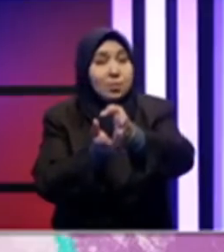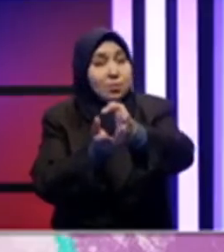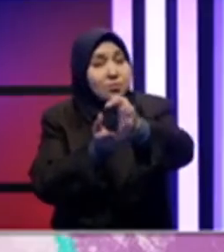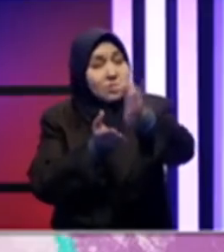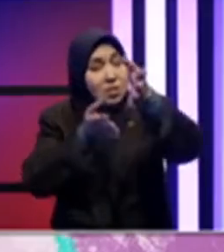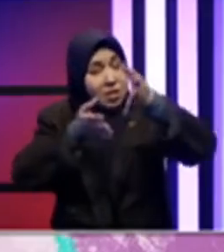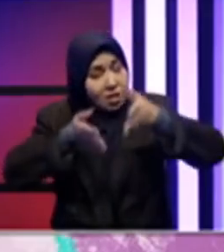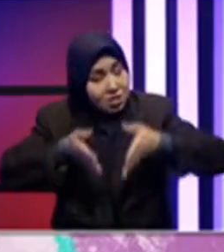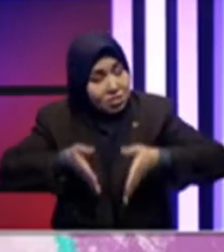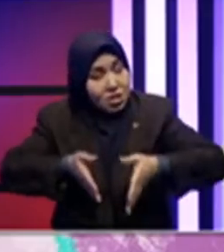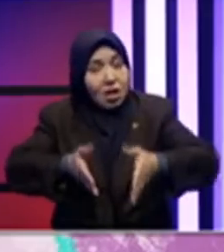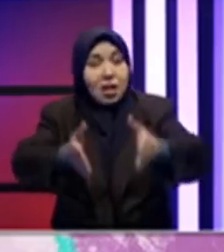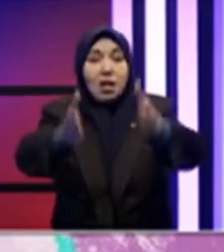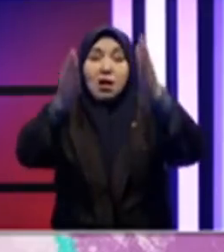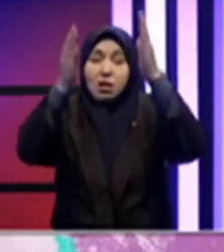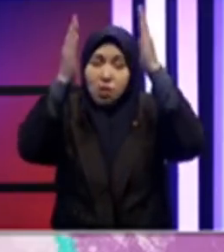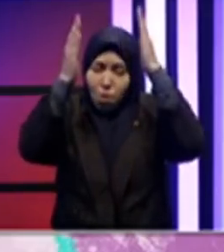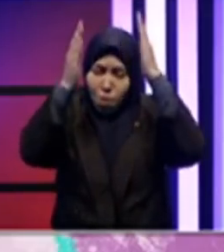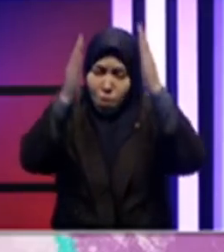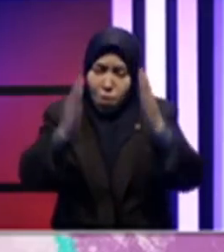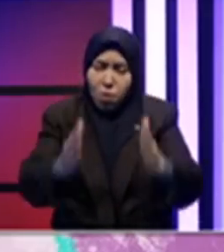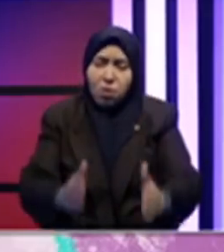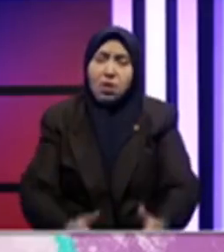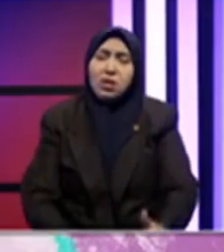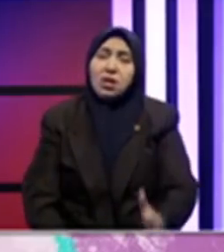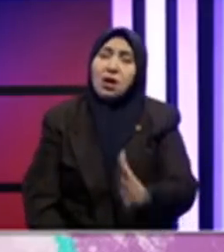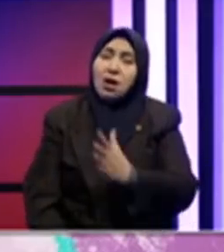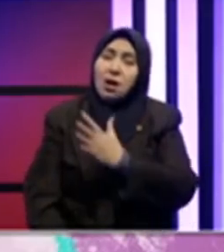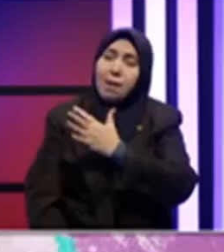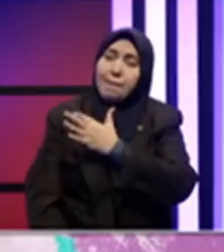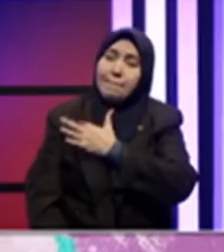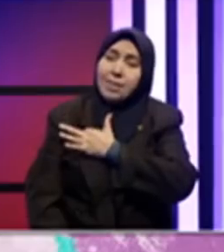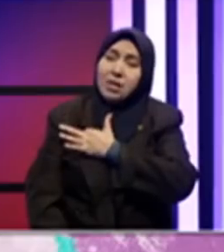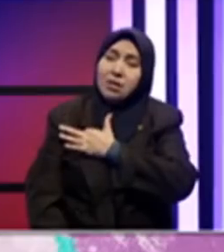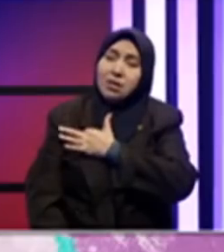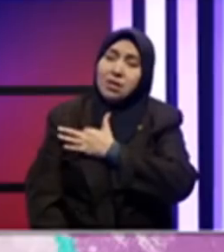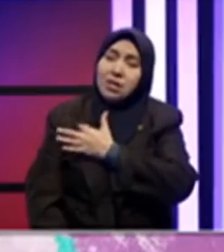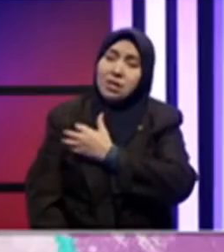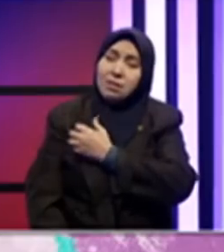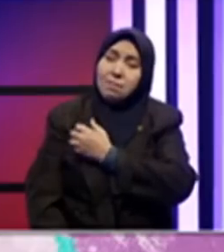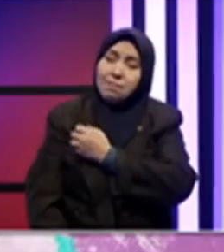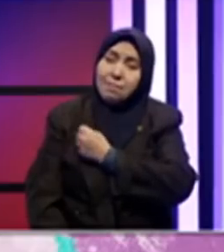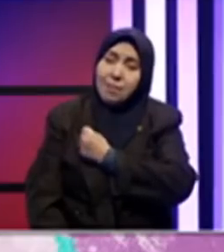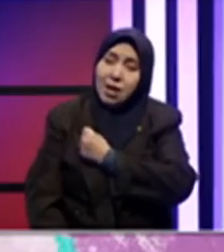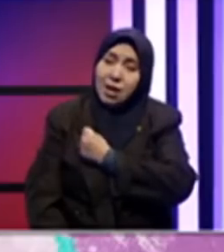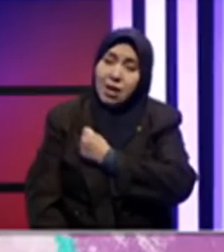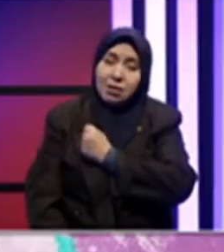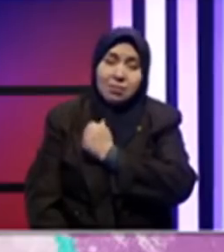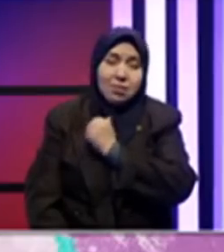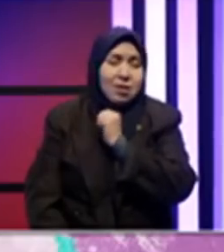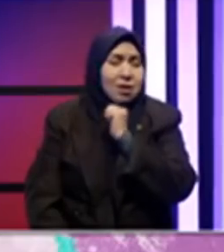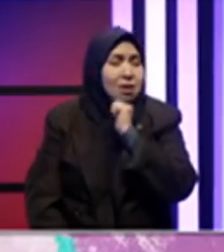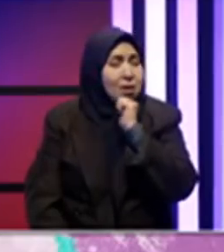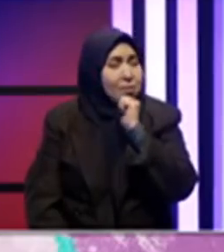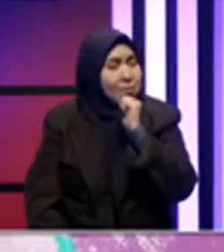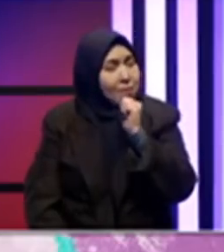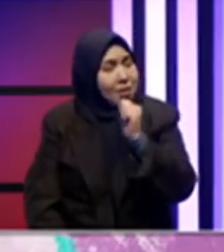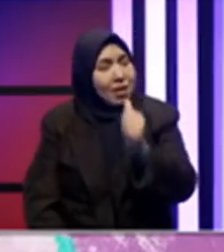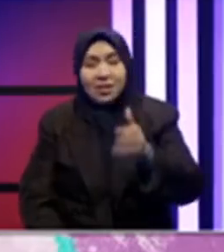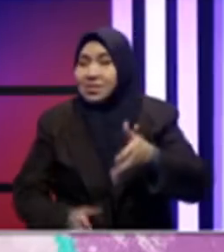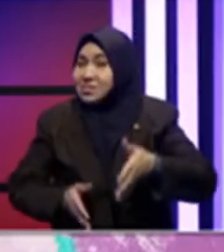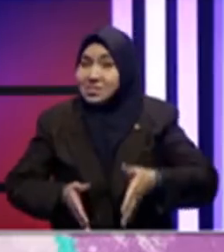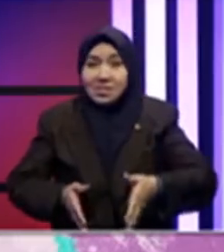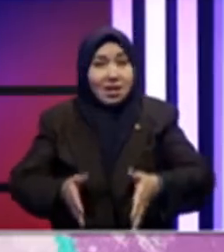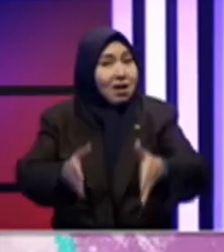المستقيم صراط الذين أنعمت عليهم